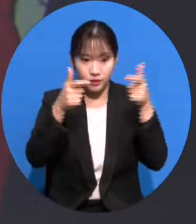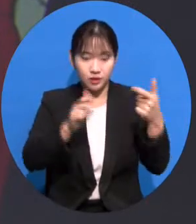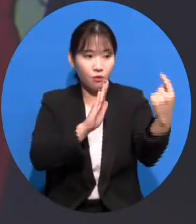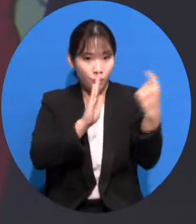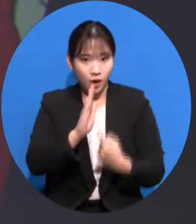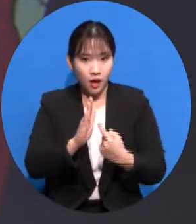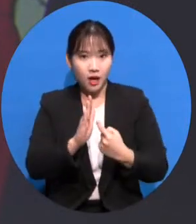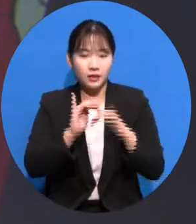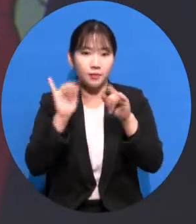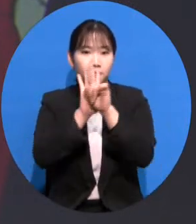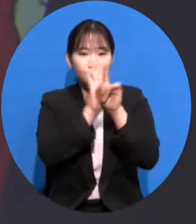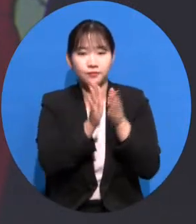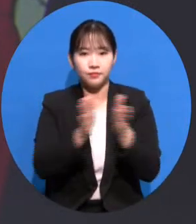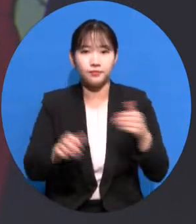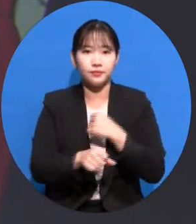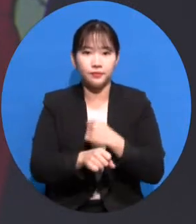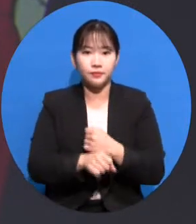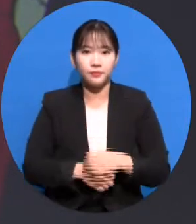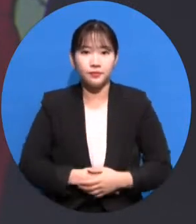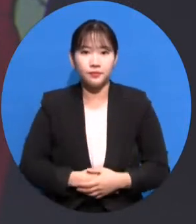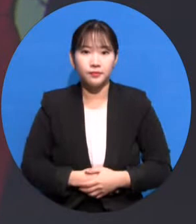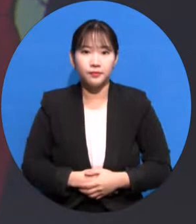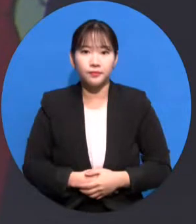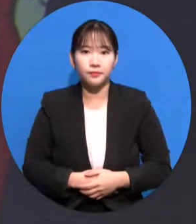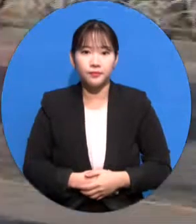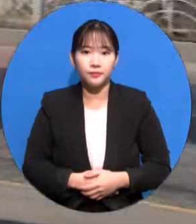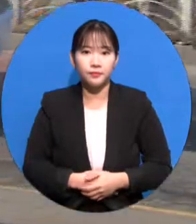방문해 표심 잡기에 나섭니다. 문영철 기자입니다.